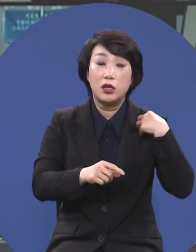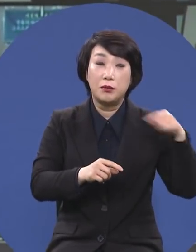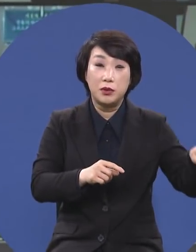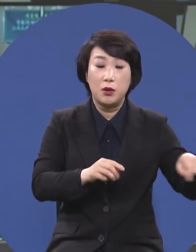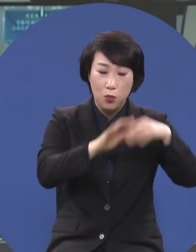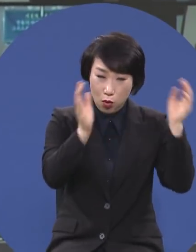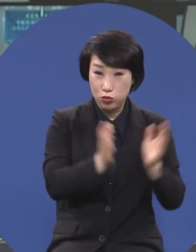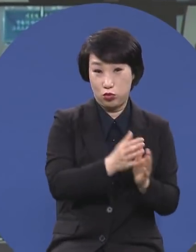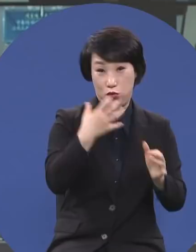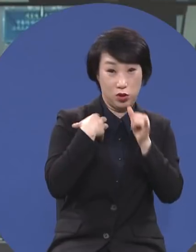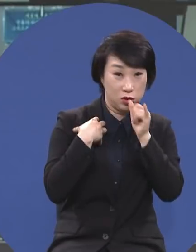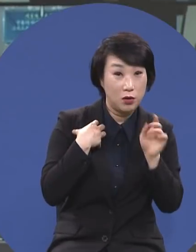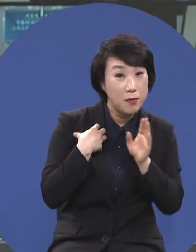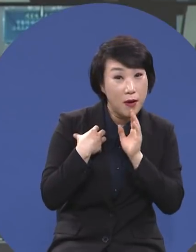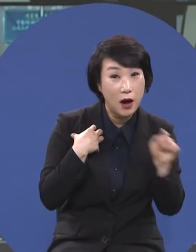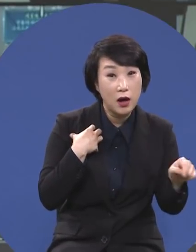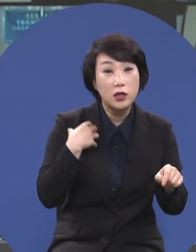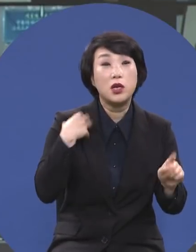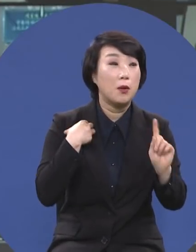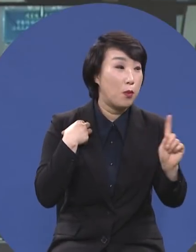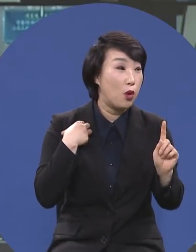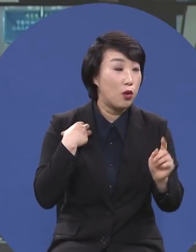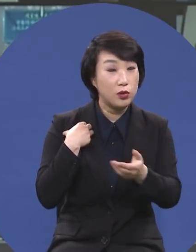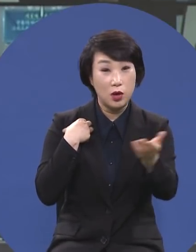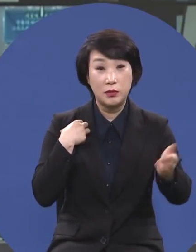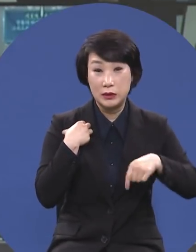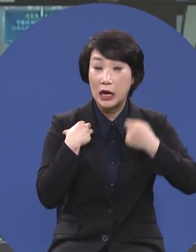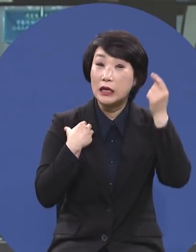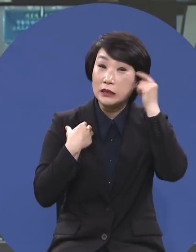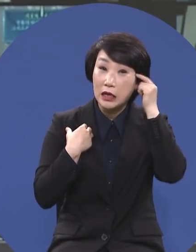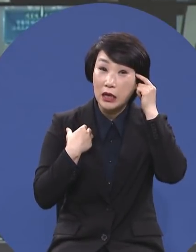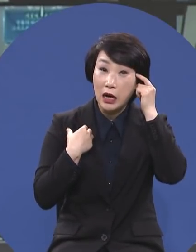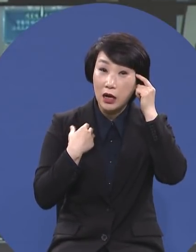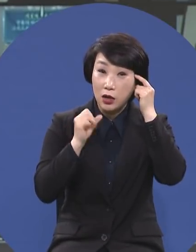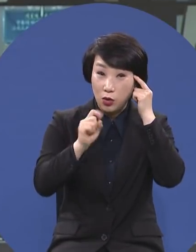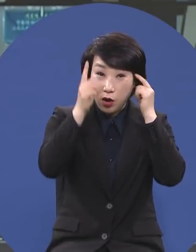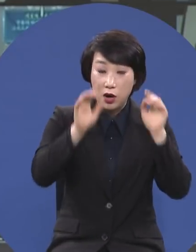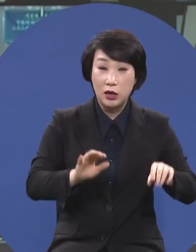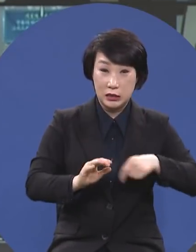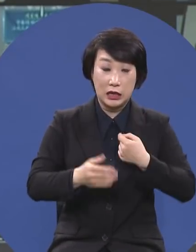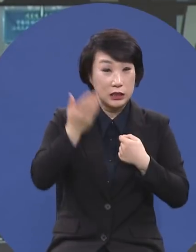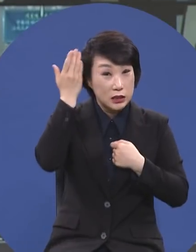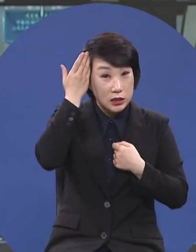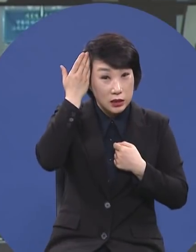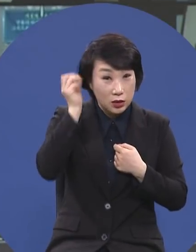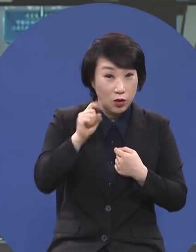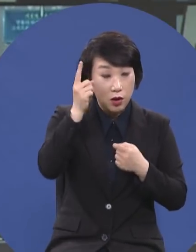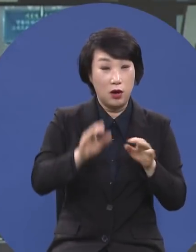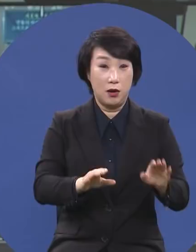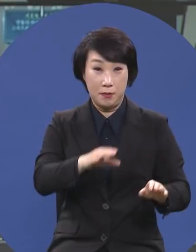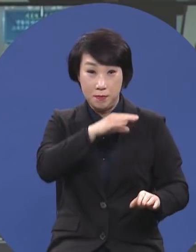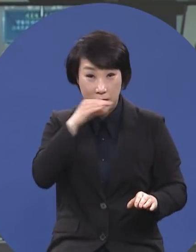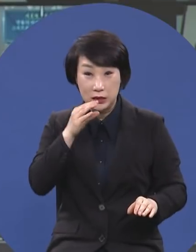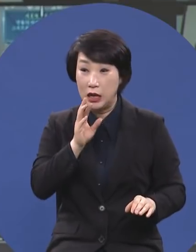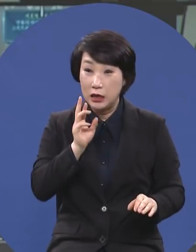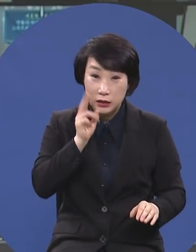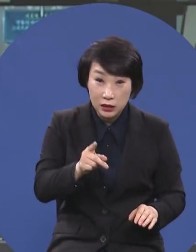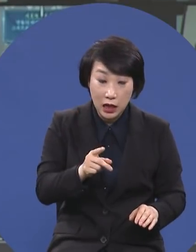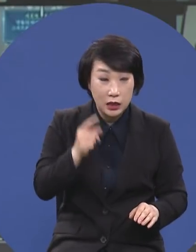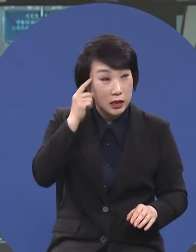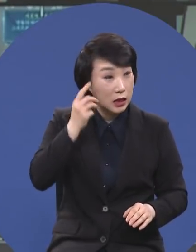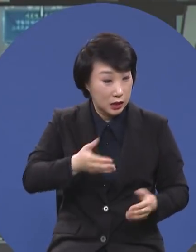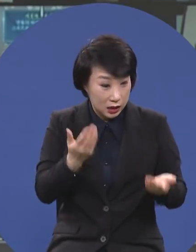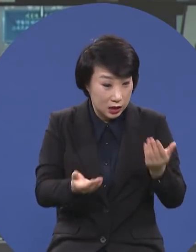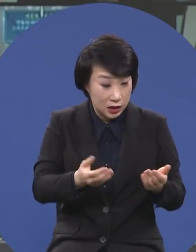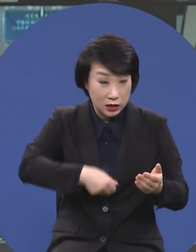다 지는데, 어떤 책임이냐? 자기 생각에서, 자기 지성에서 옳다 그렇다